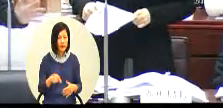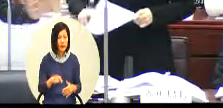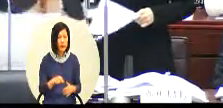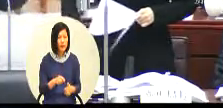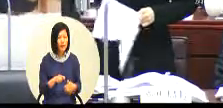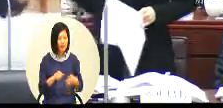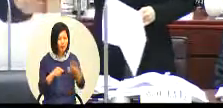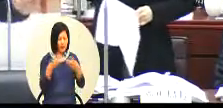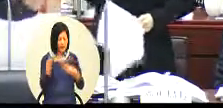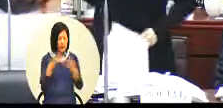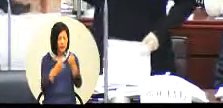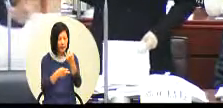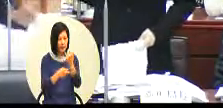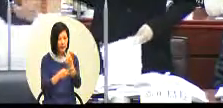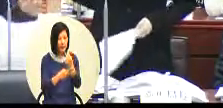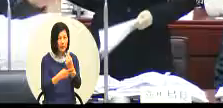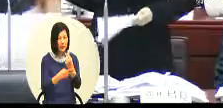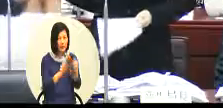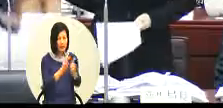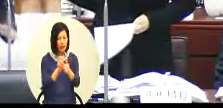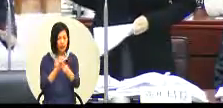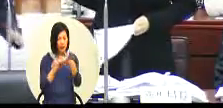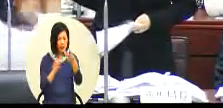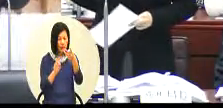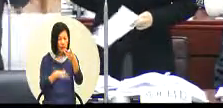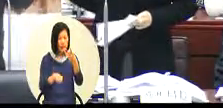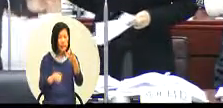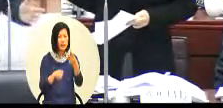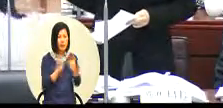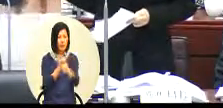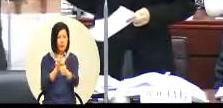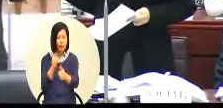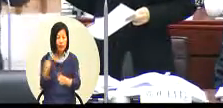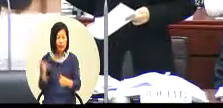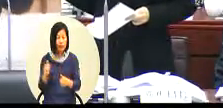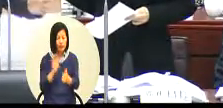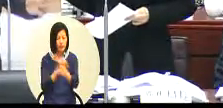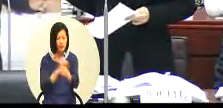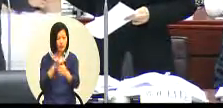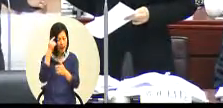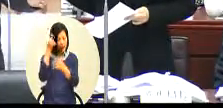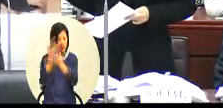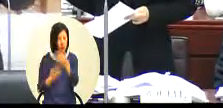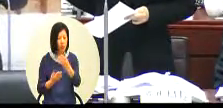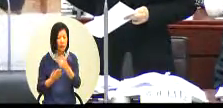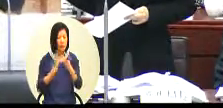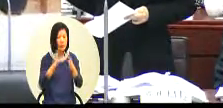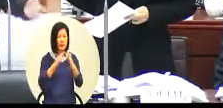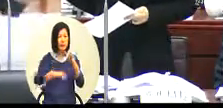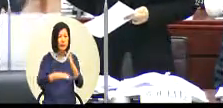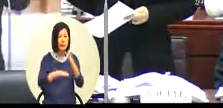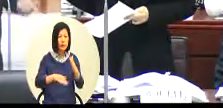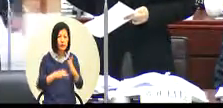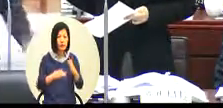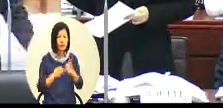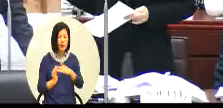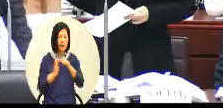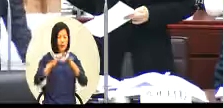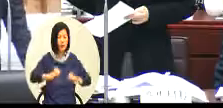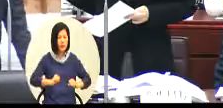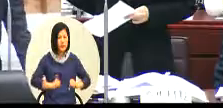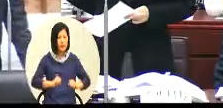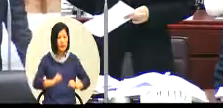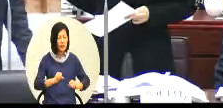三个里这三个这个照顾员去协助我们的失智老人，我们的家庭的这个复健各